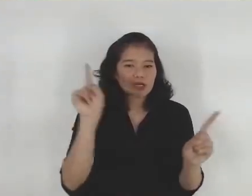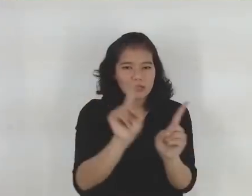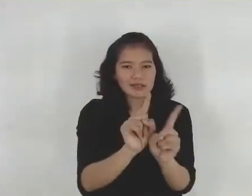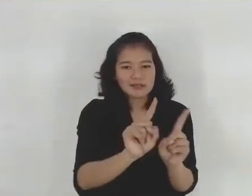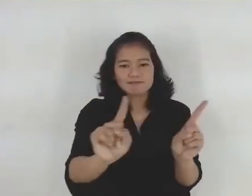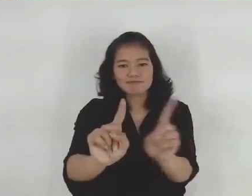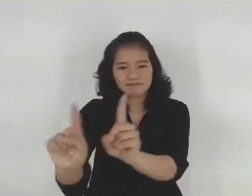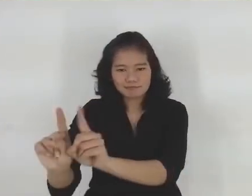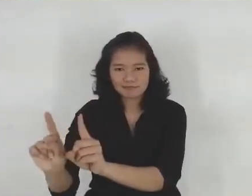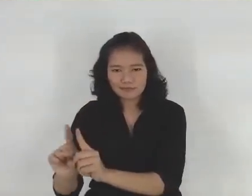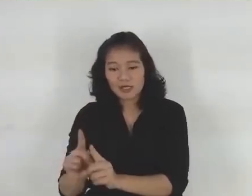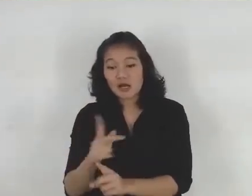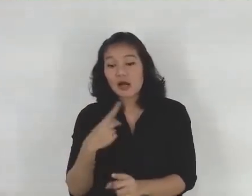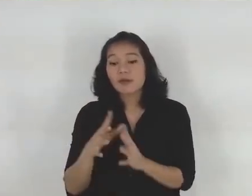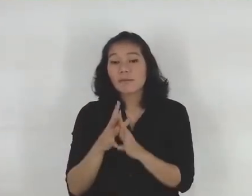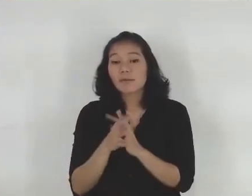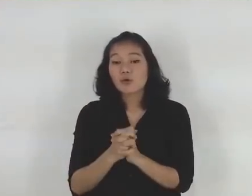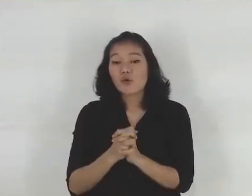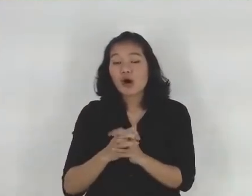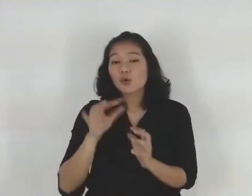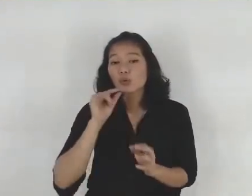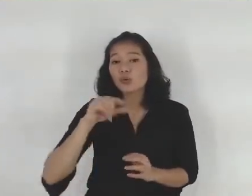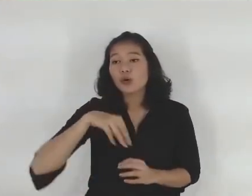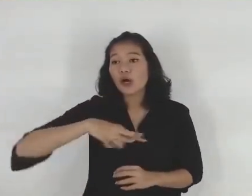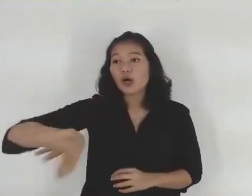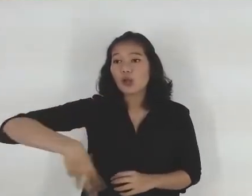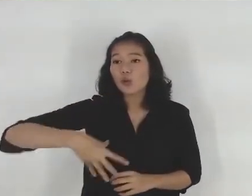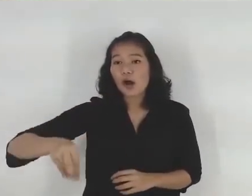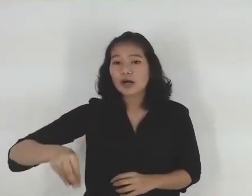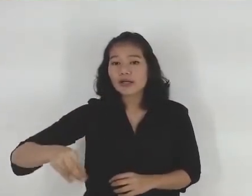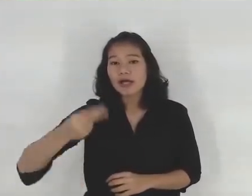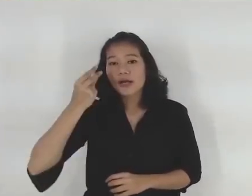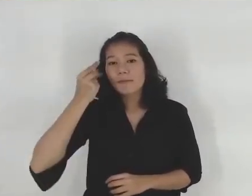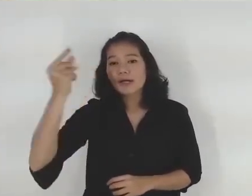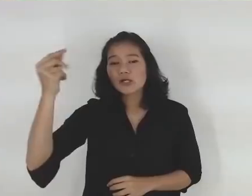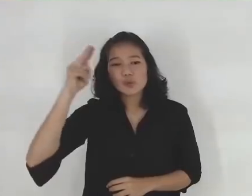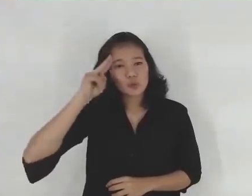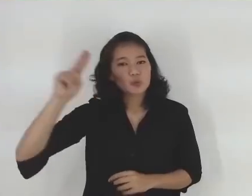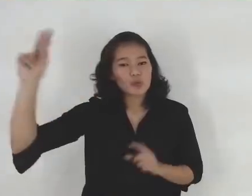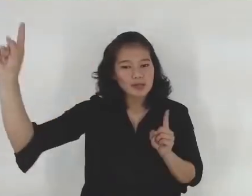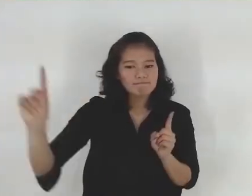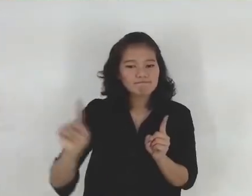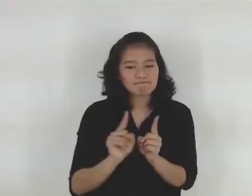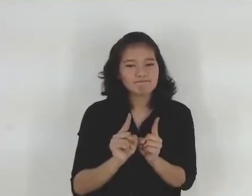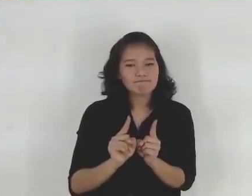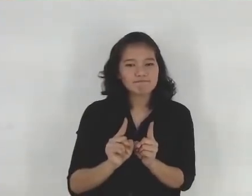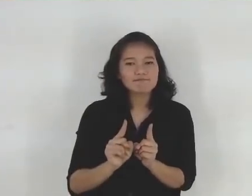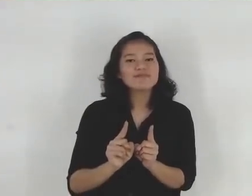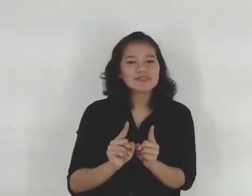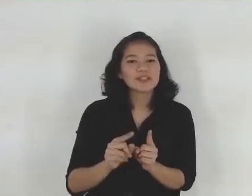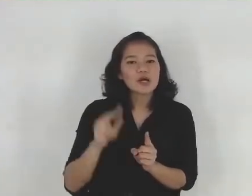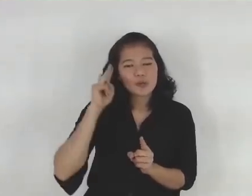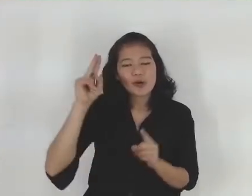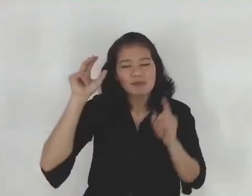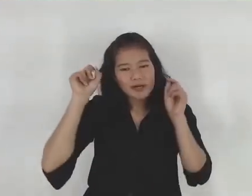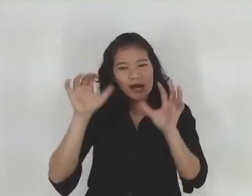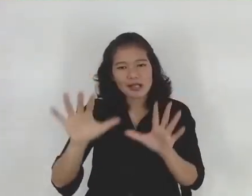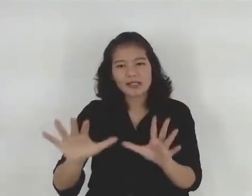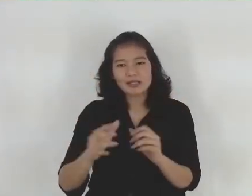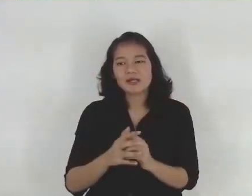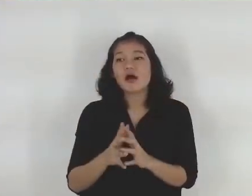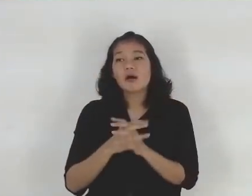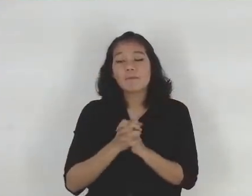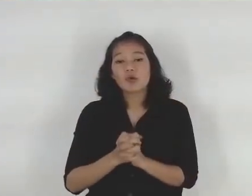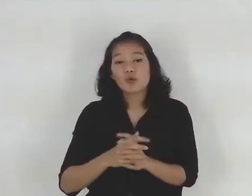terus kami berdoa bagi keluarga-keluarga yang merindukan hadirnya Buah Hati engkau juga Berkati kami